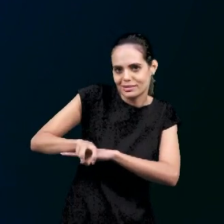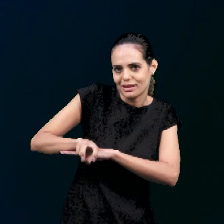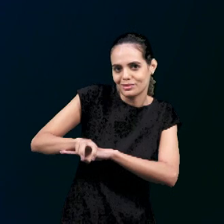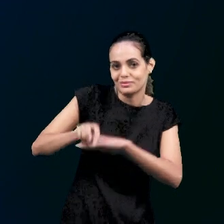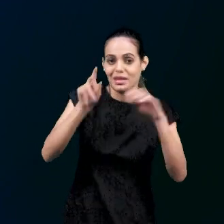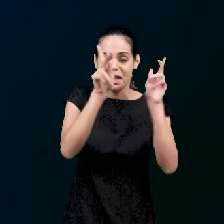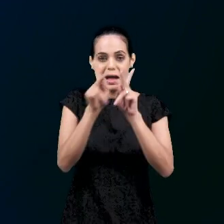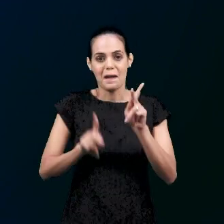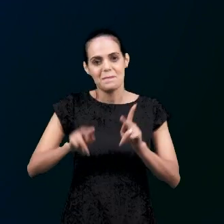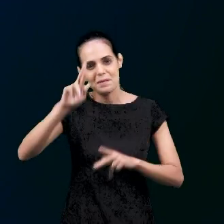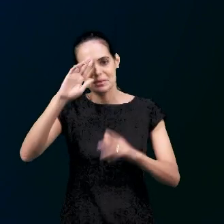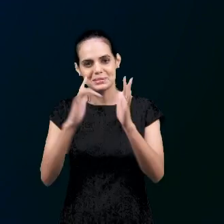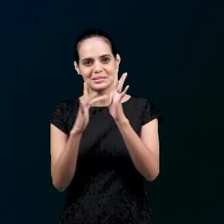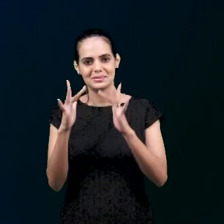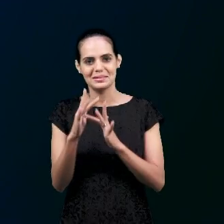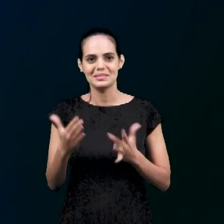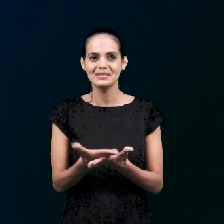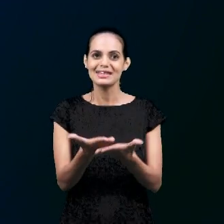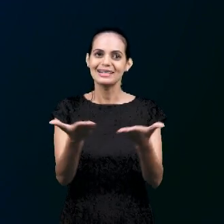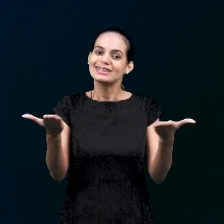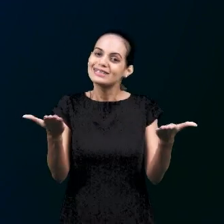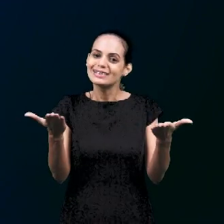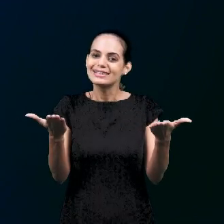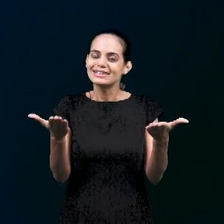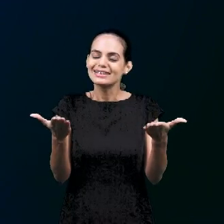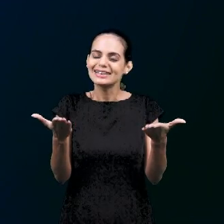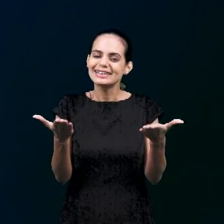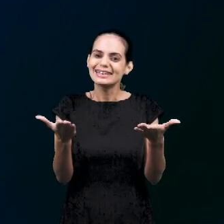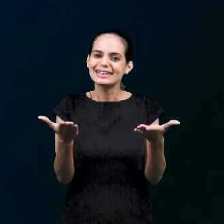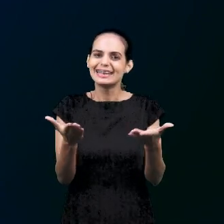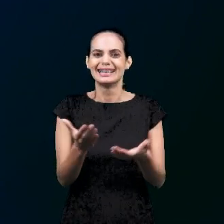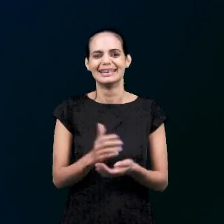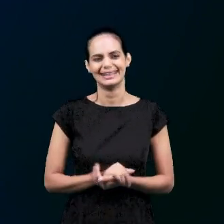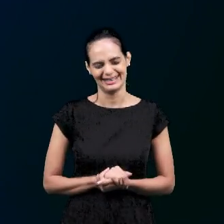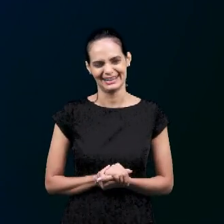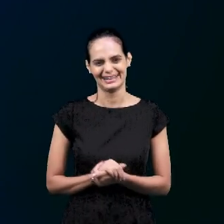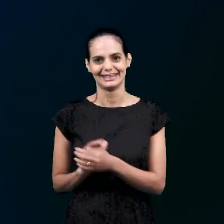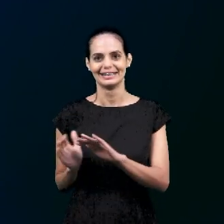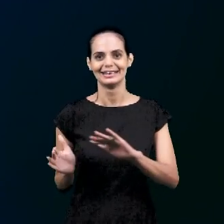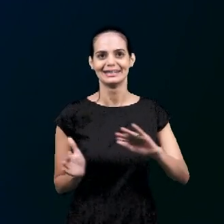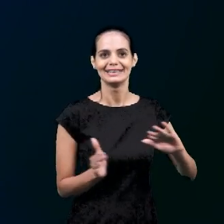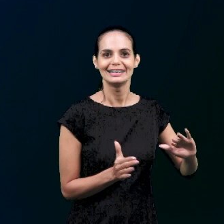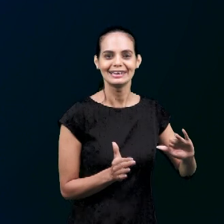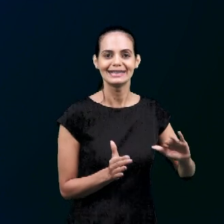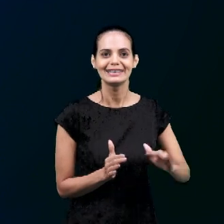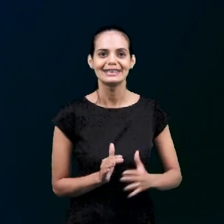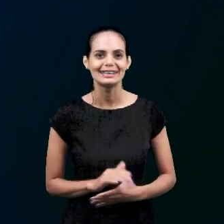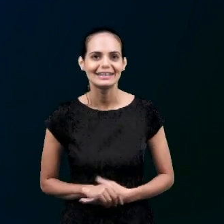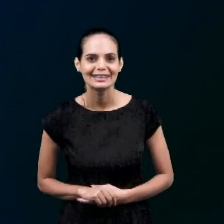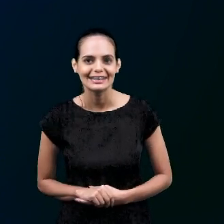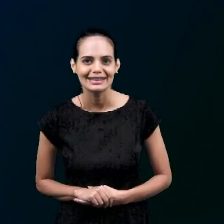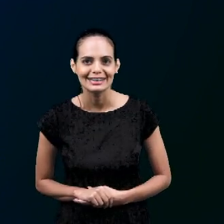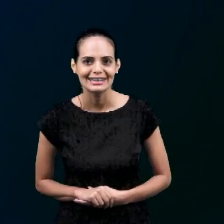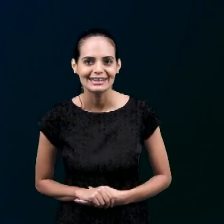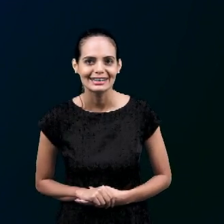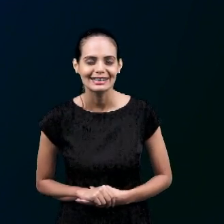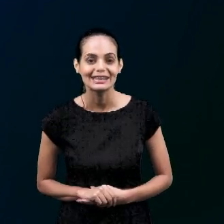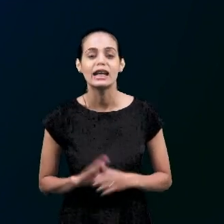Timée, était en train de demander l'aumône au bord du chemin. La paix du Seigneur. La paix du Seigneur.